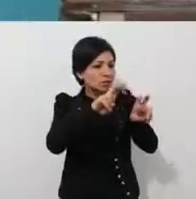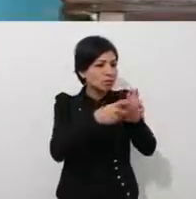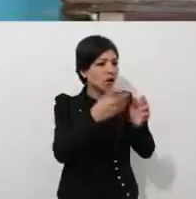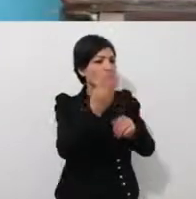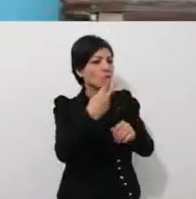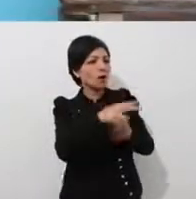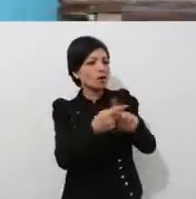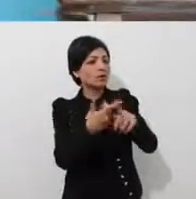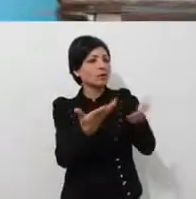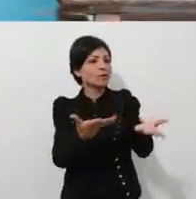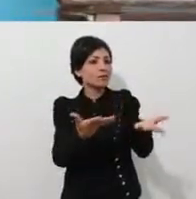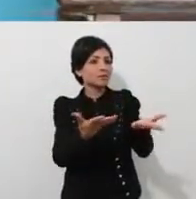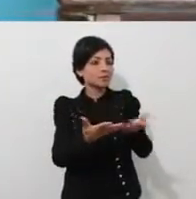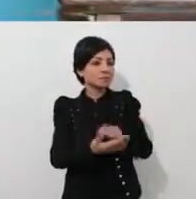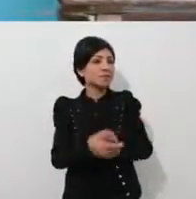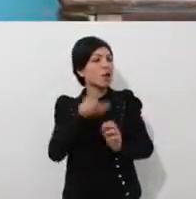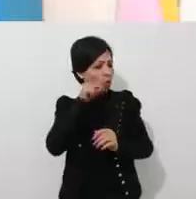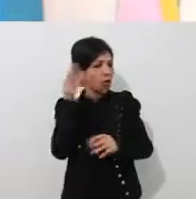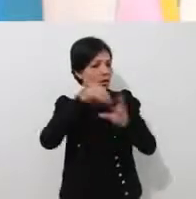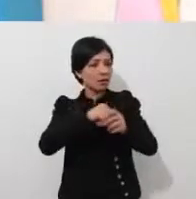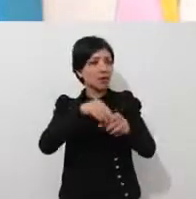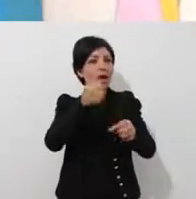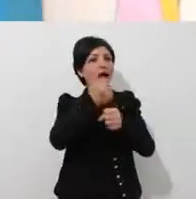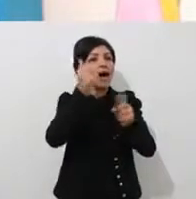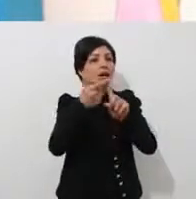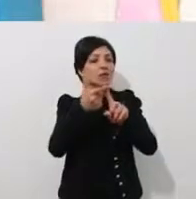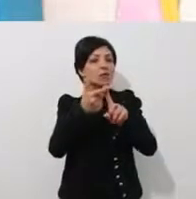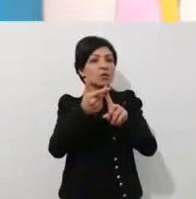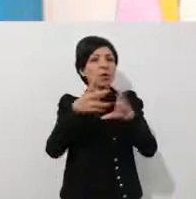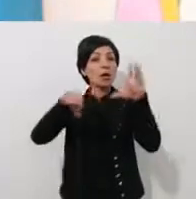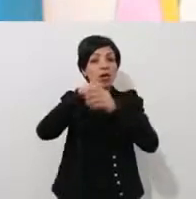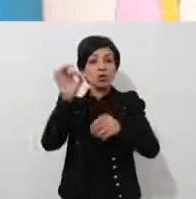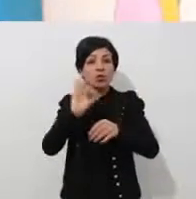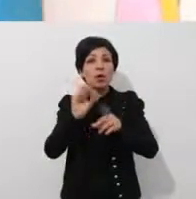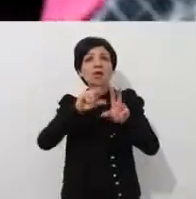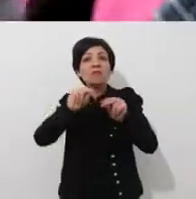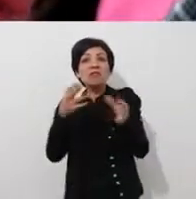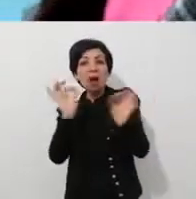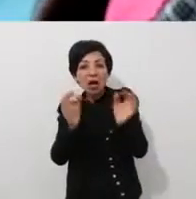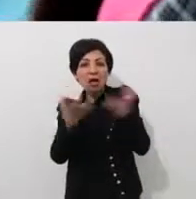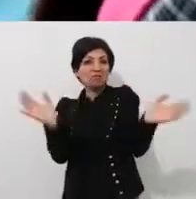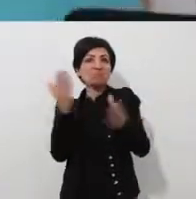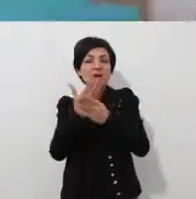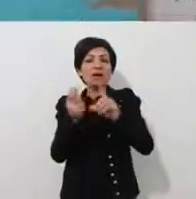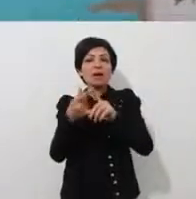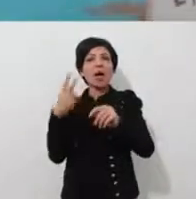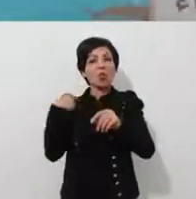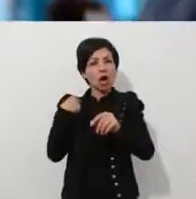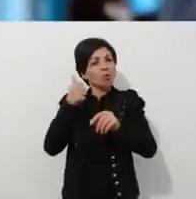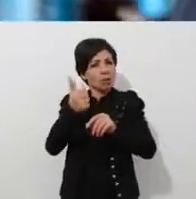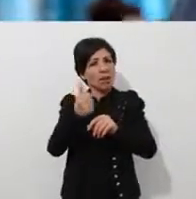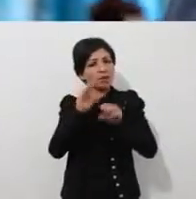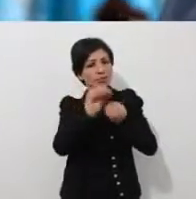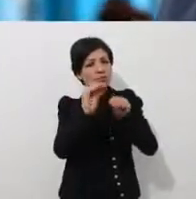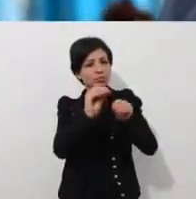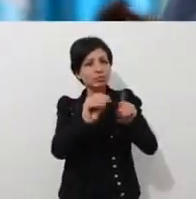شفنا الاحتياجات نتاعها، جانا زاد الوالي. السنة الأولى اللي قراتها هي ماهيش مدمجة كأني ما قراتش، رغم الأنيسة معناتها المعلمة اللي قراتها